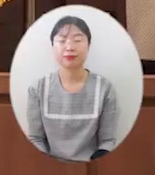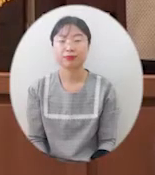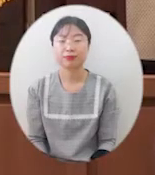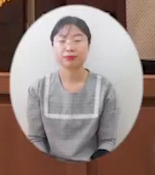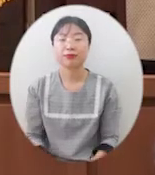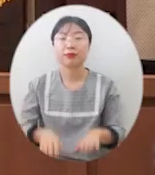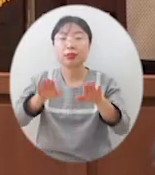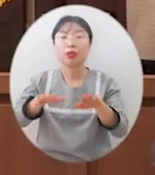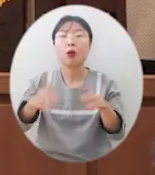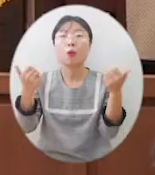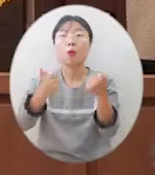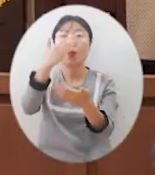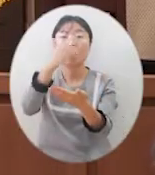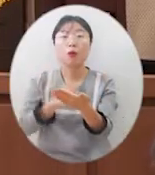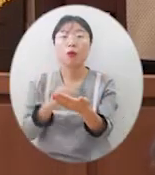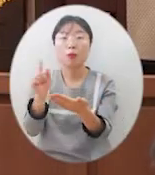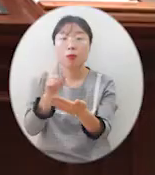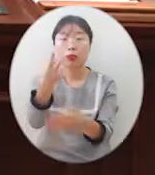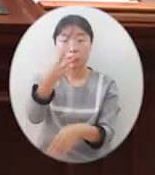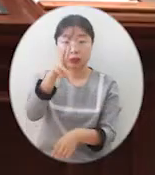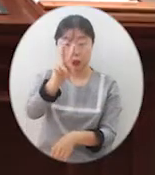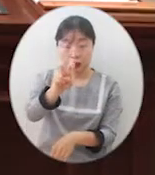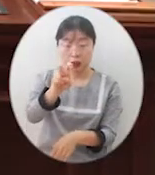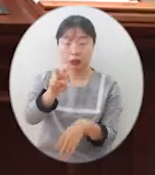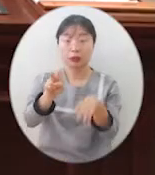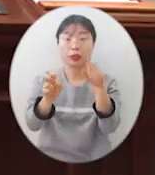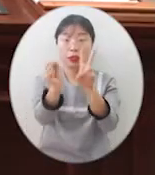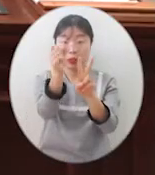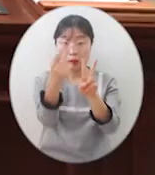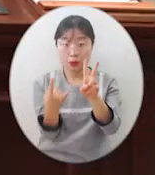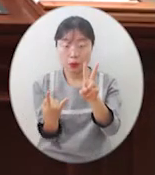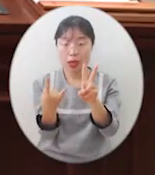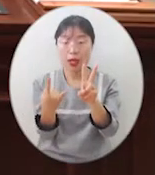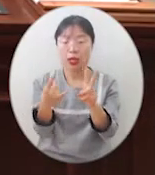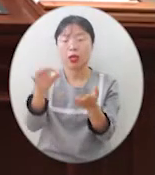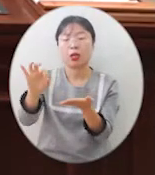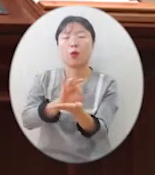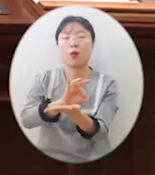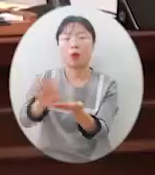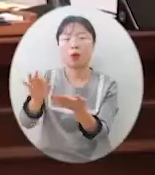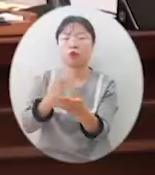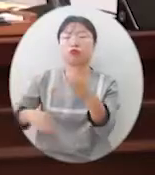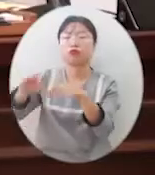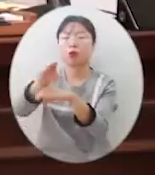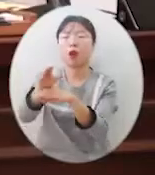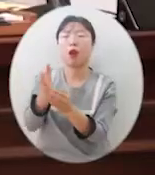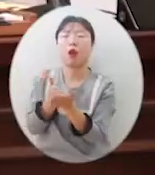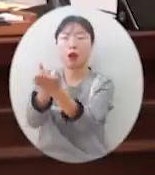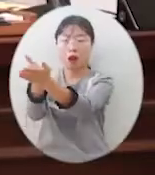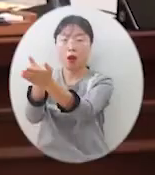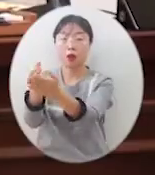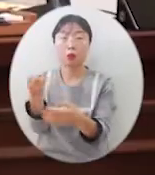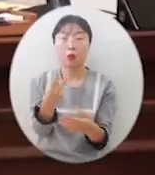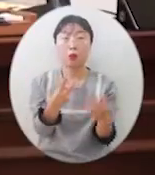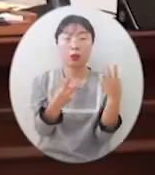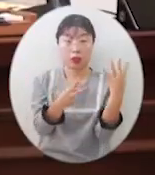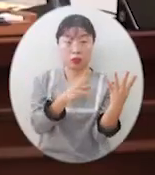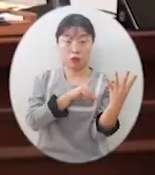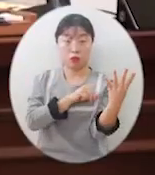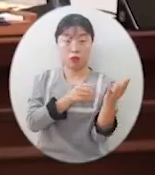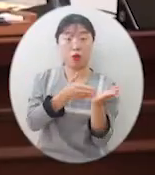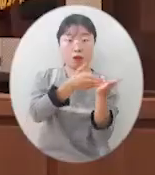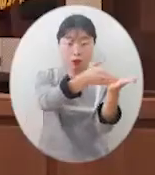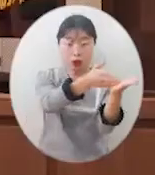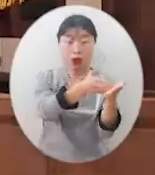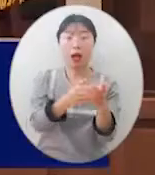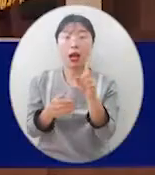이날 본회의에서는 2020년 제2회 일반 및 특별회계 추가경정예산과 4건의 의원 발의안,